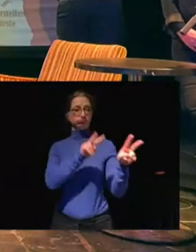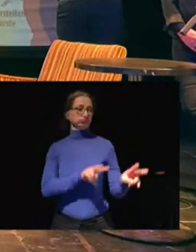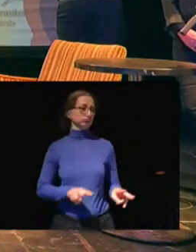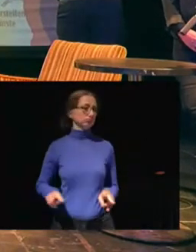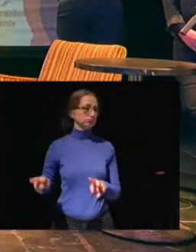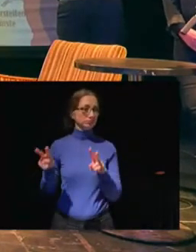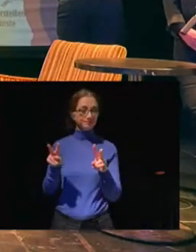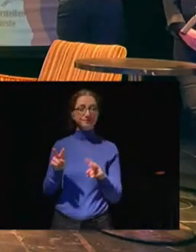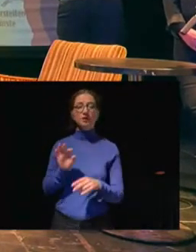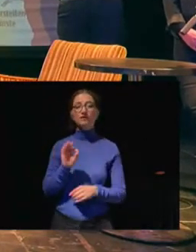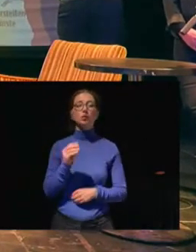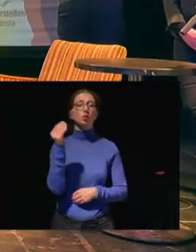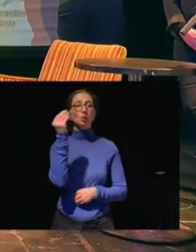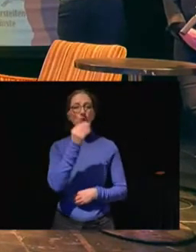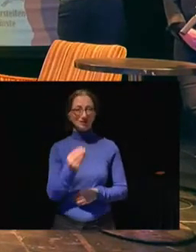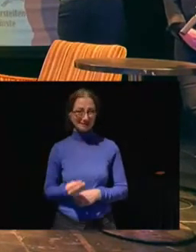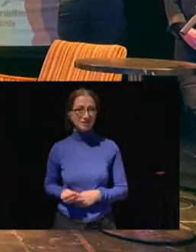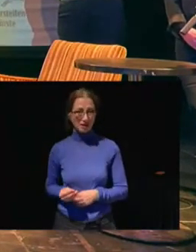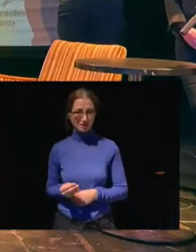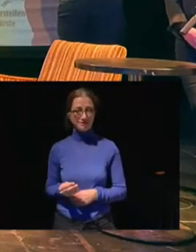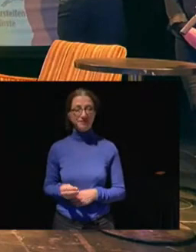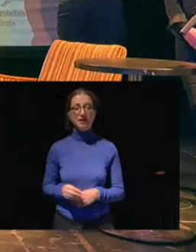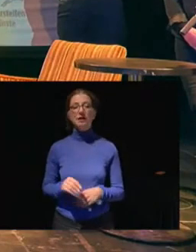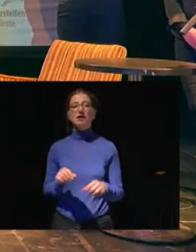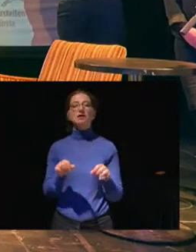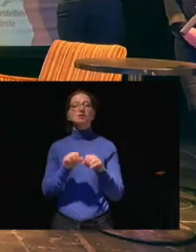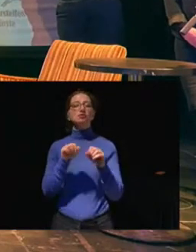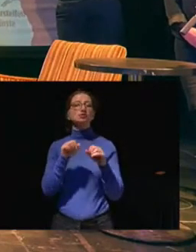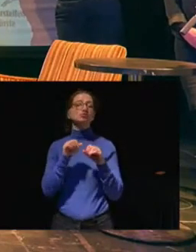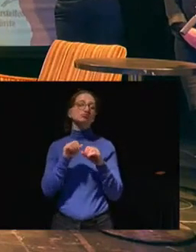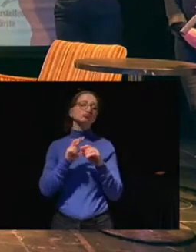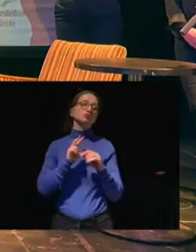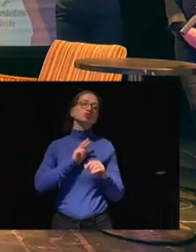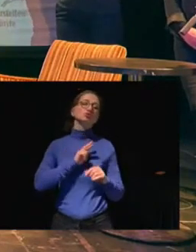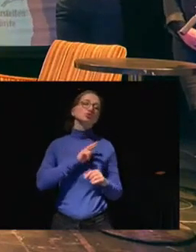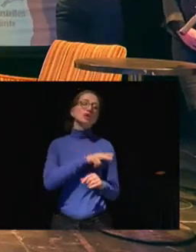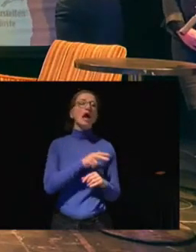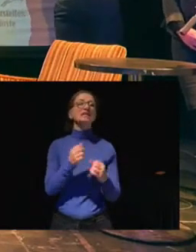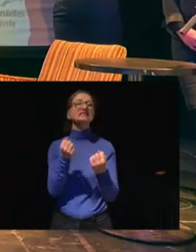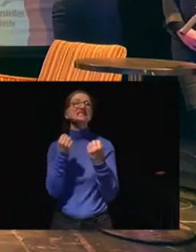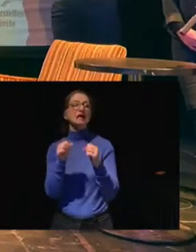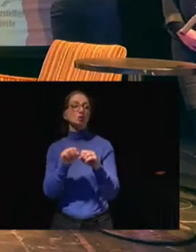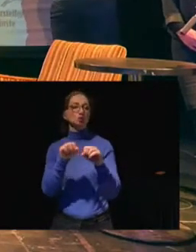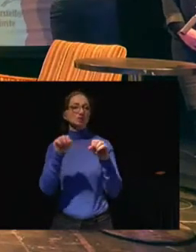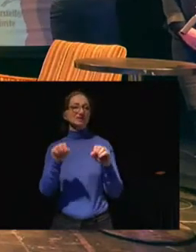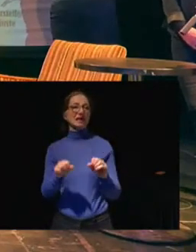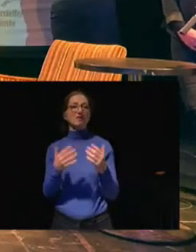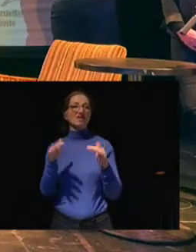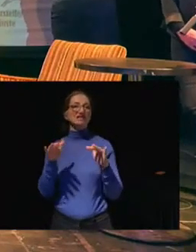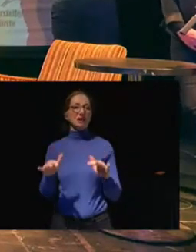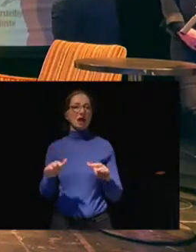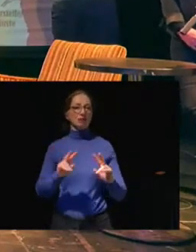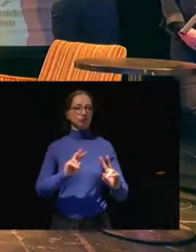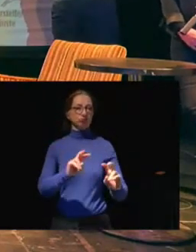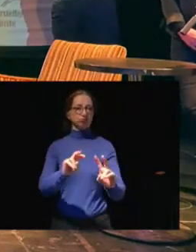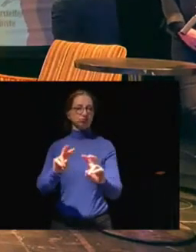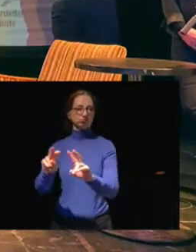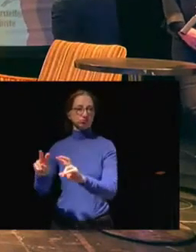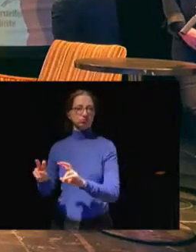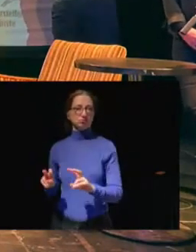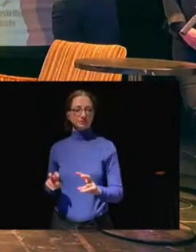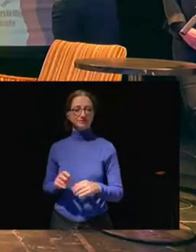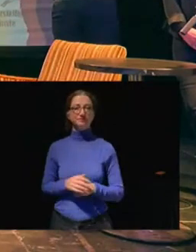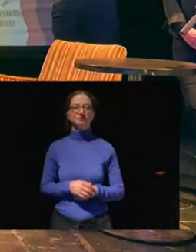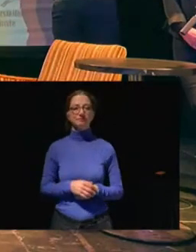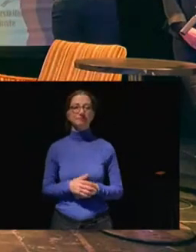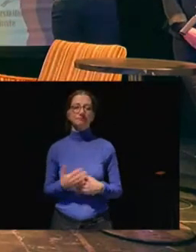Und dazu werden jetzt unsere VeranstalterInnen, die OrganisatorInnen hinter den Kulissen in eine andere Rolle schlüpfen. Also hier werden